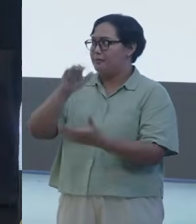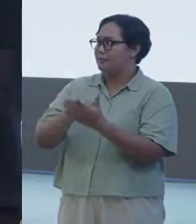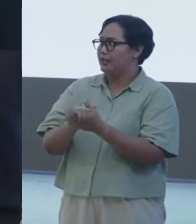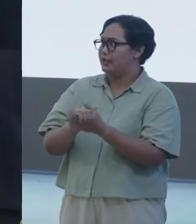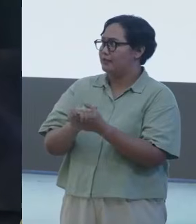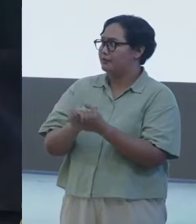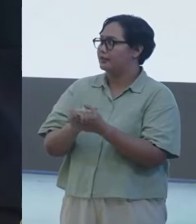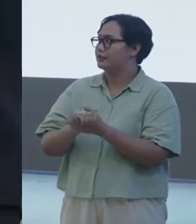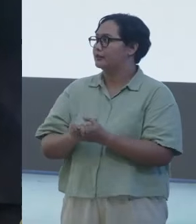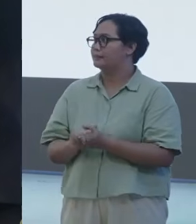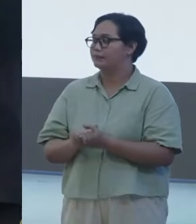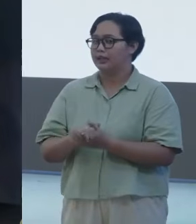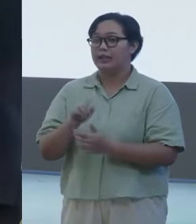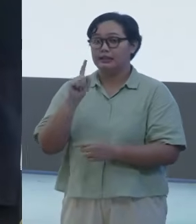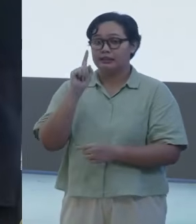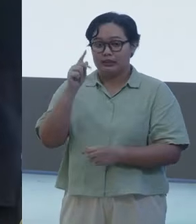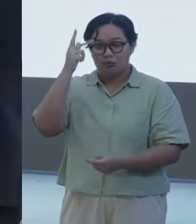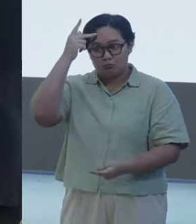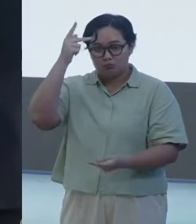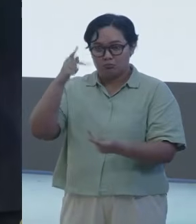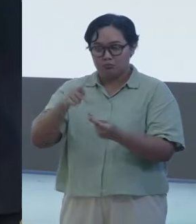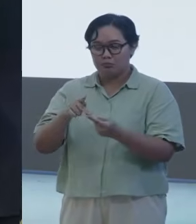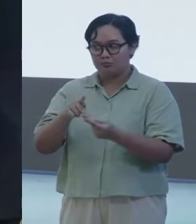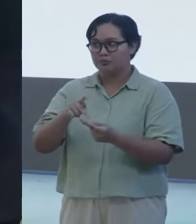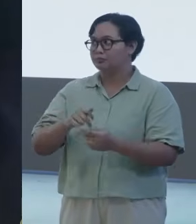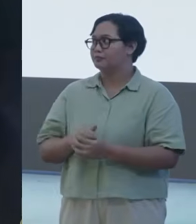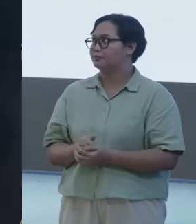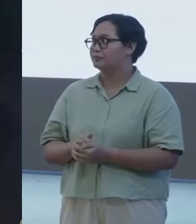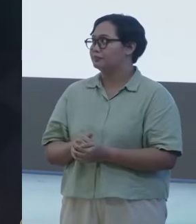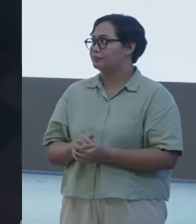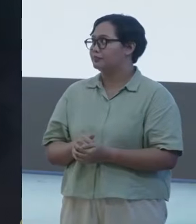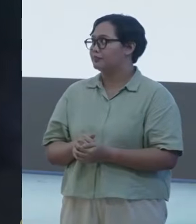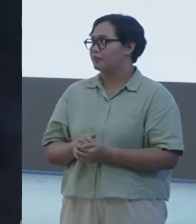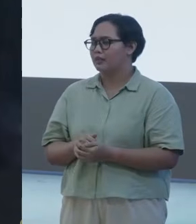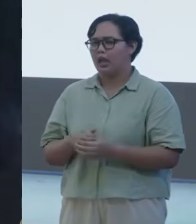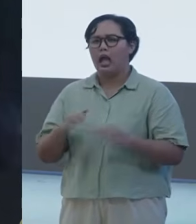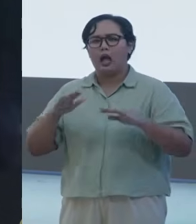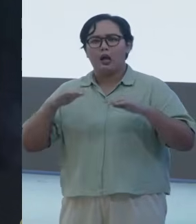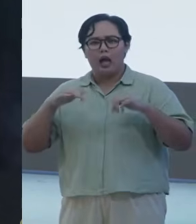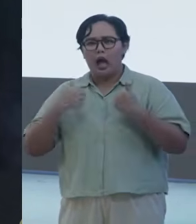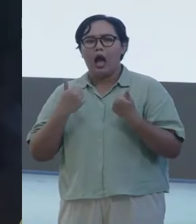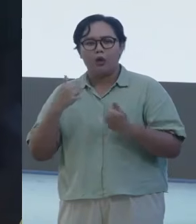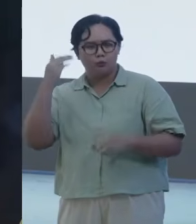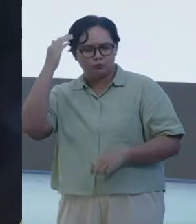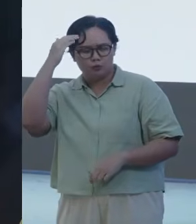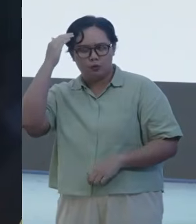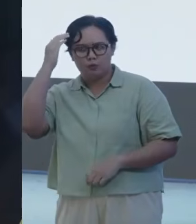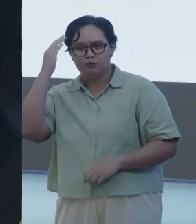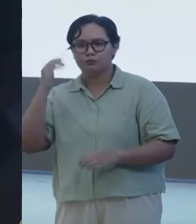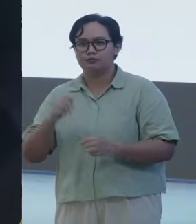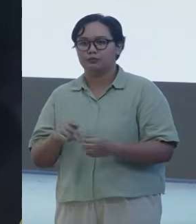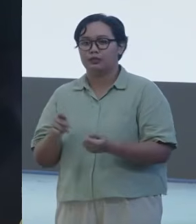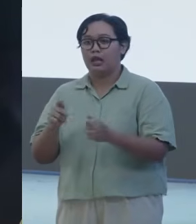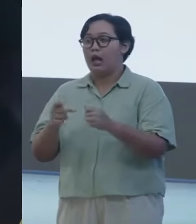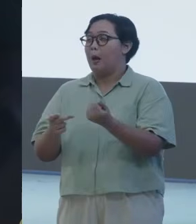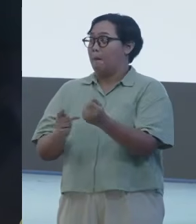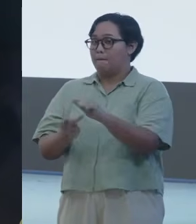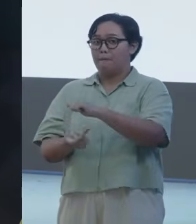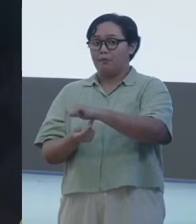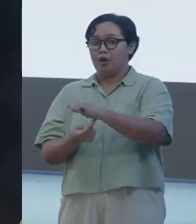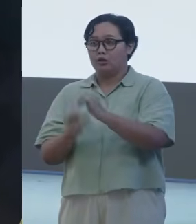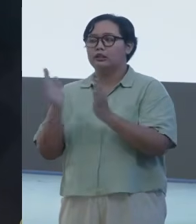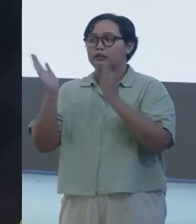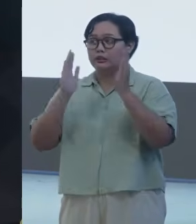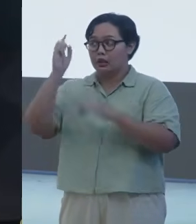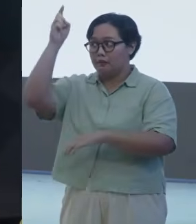Diyos." Yan ang isang layunin niya. Paano natin alam? Kasi sabi dun sa sentence, "Paul, a servant of God and an apostle of